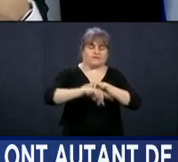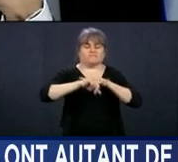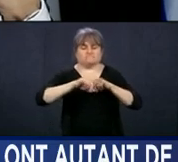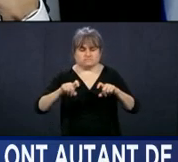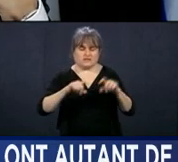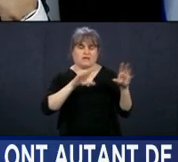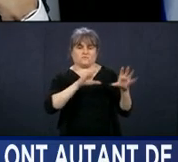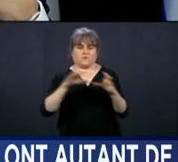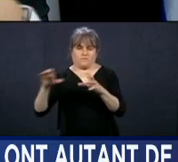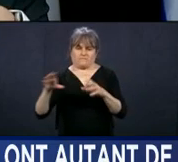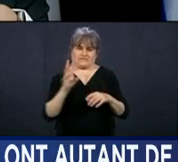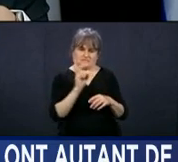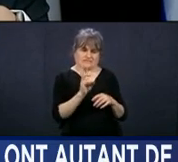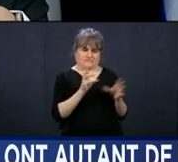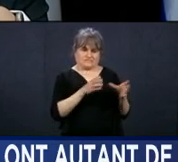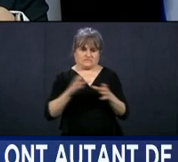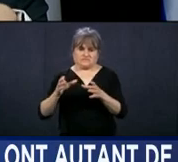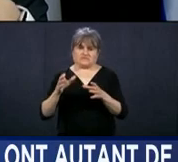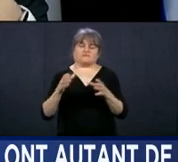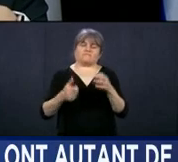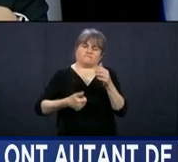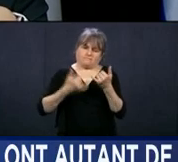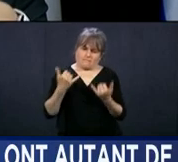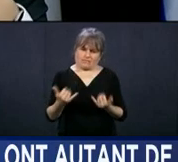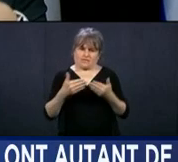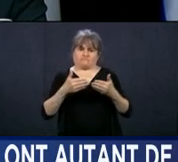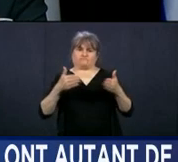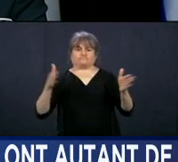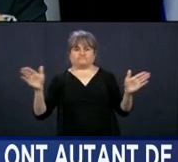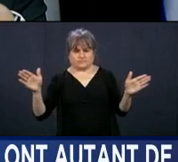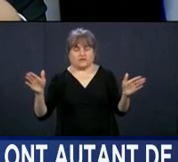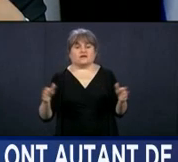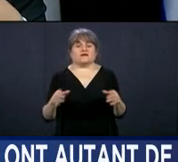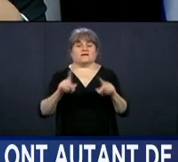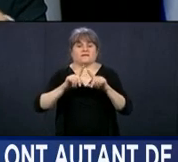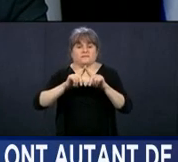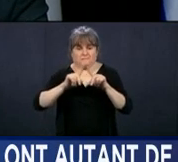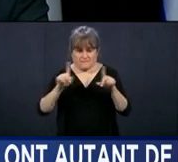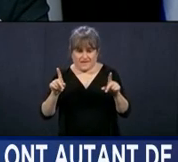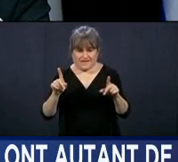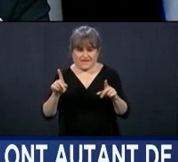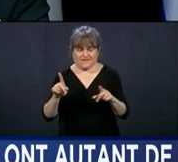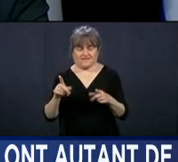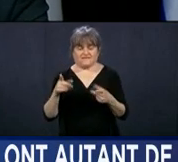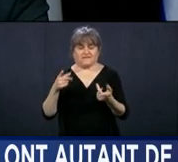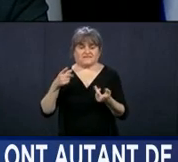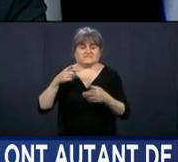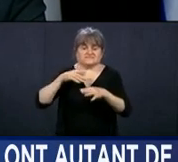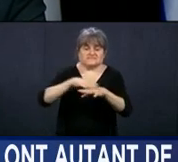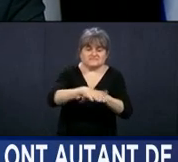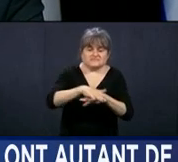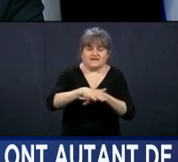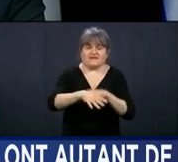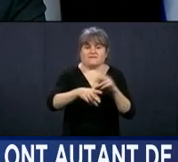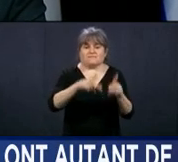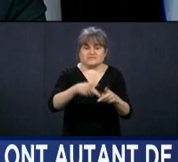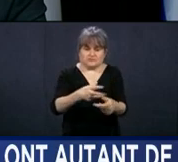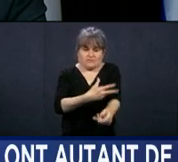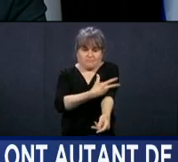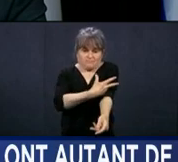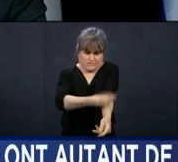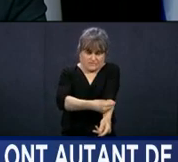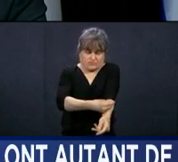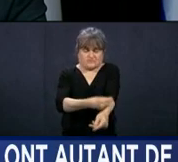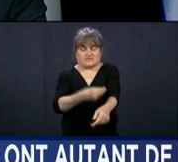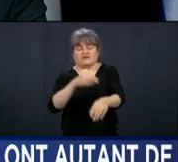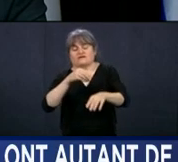test de séroépidémiologie populationnelle aléatoire de fait avant le déconfinement, puis par après. Mais on va avoir des indices par rapport